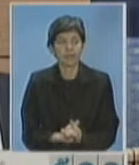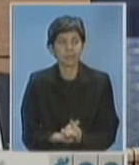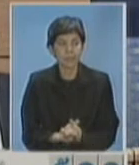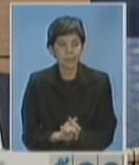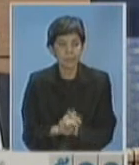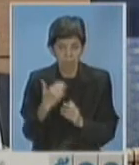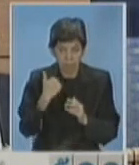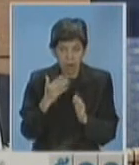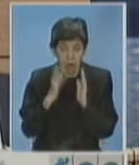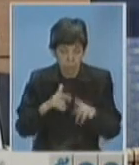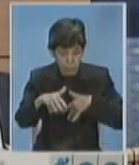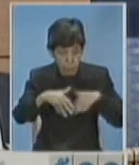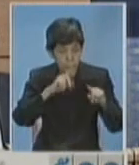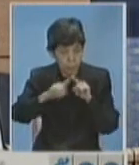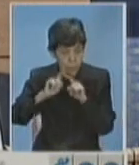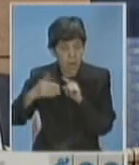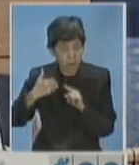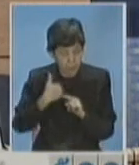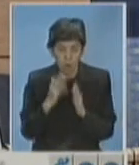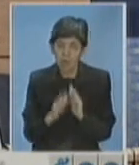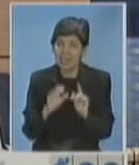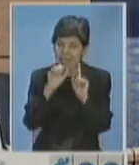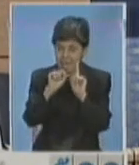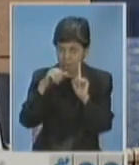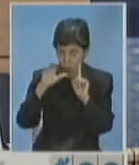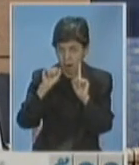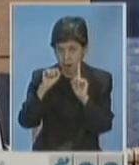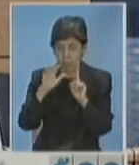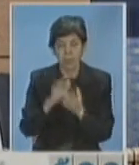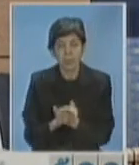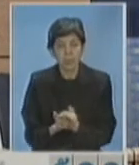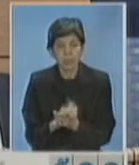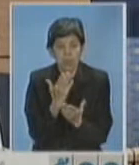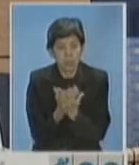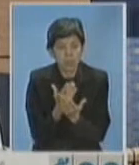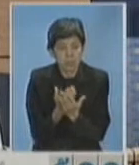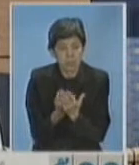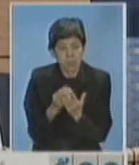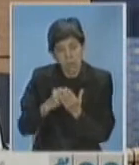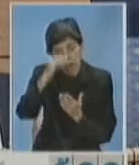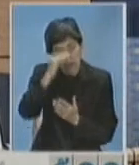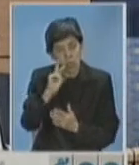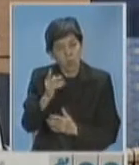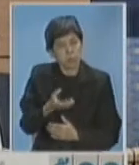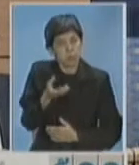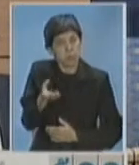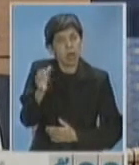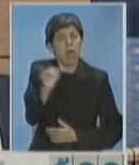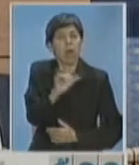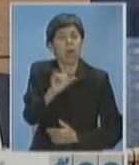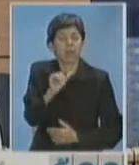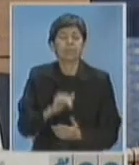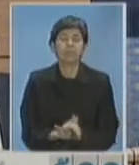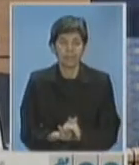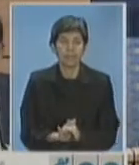มีพี่น้องประชาชนลูกหลานของพี่น้องอีกนับแสนคนที่ไม่ได้เงินกองทุนกู้ยืมเพื่อการศึกษา